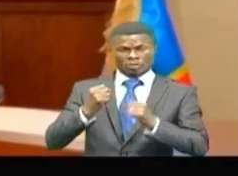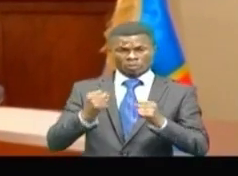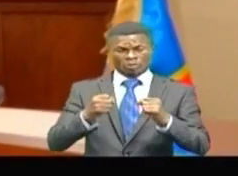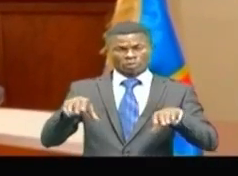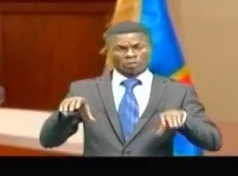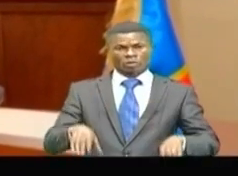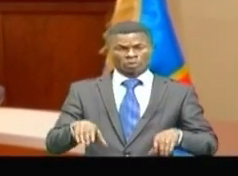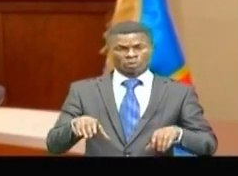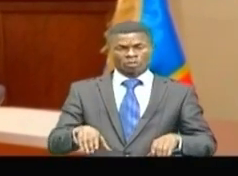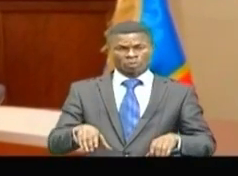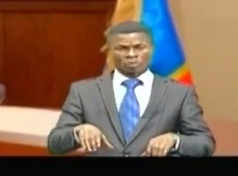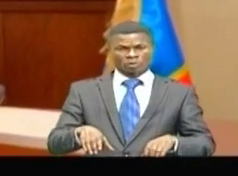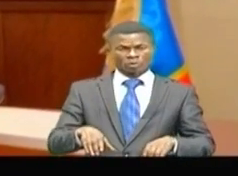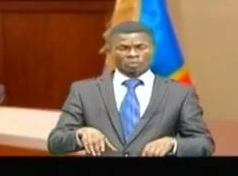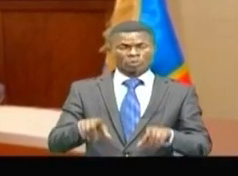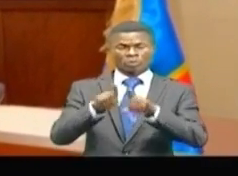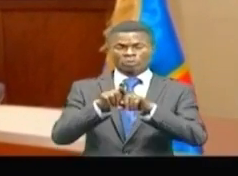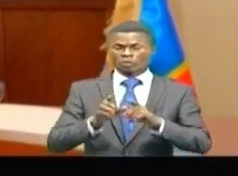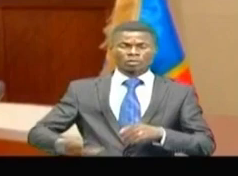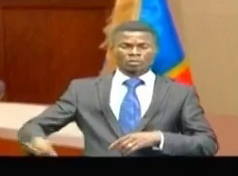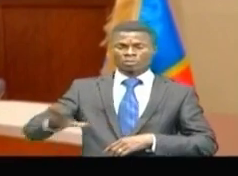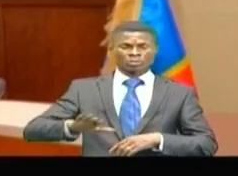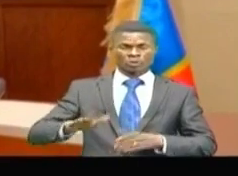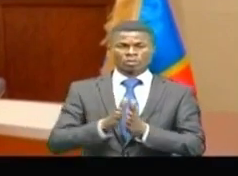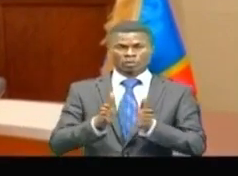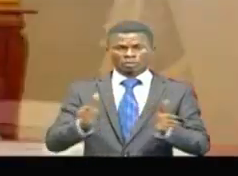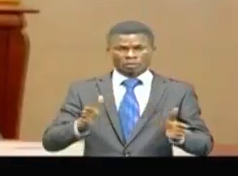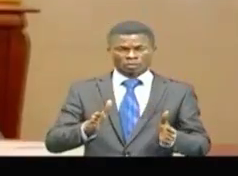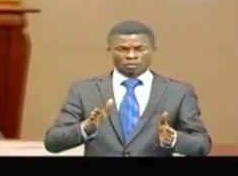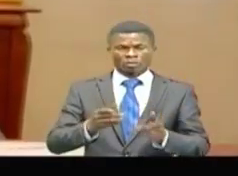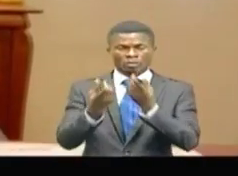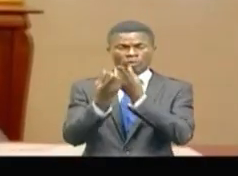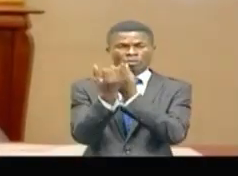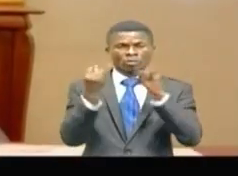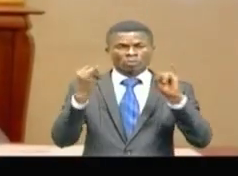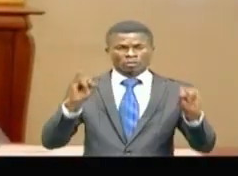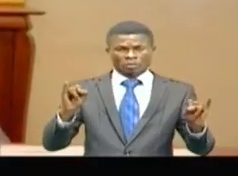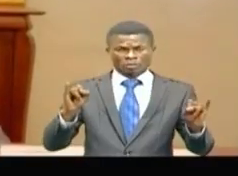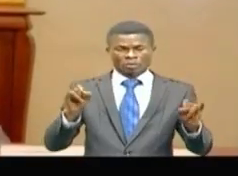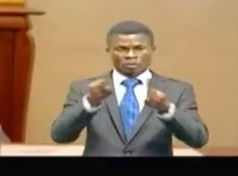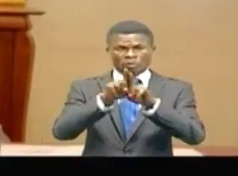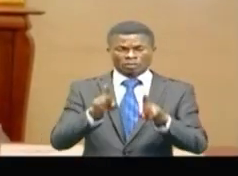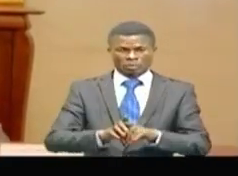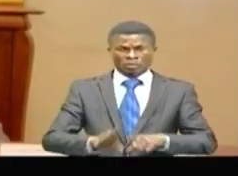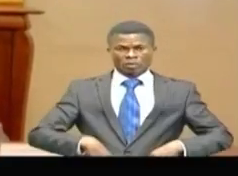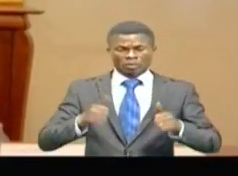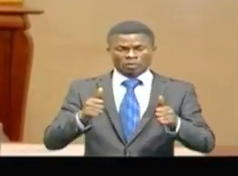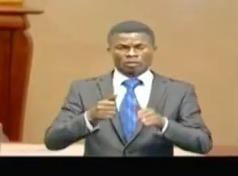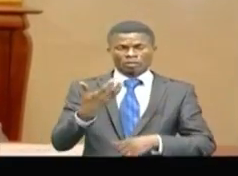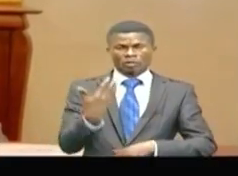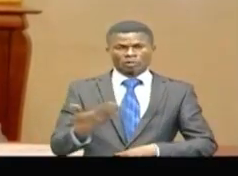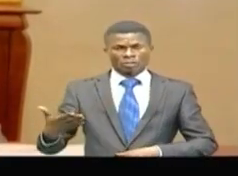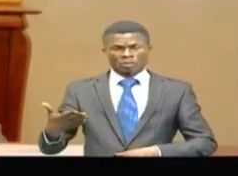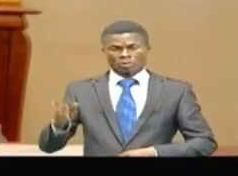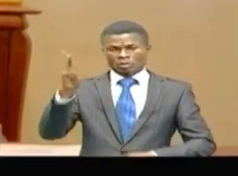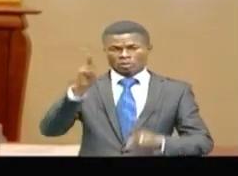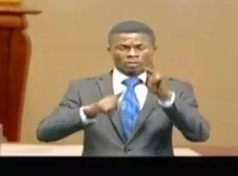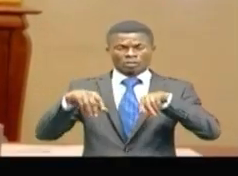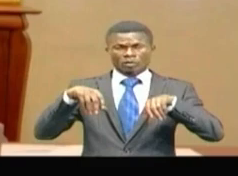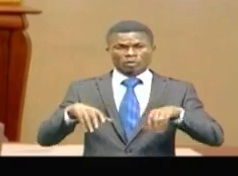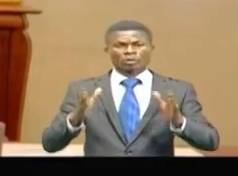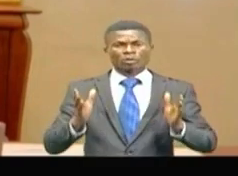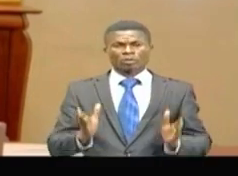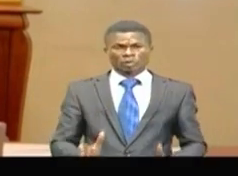nationale, de son intégrité territoriale, de son indépendance, ainsi que de la vie et des biens de la population